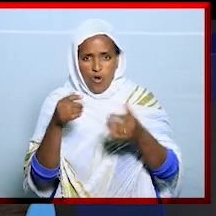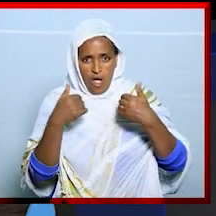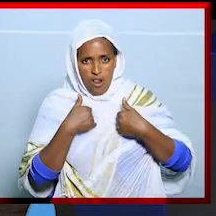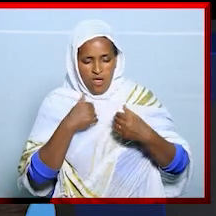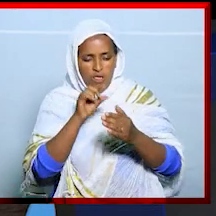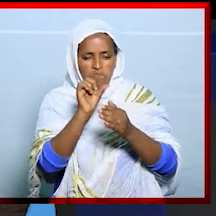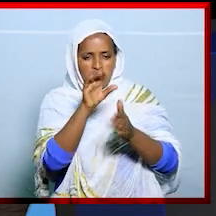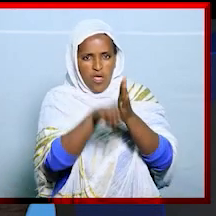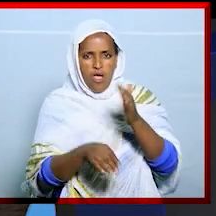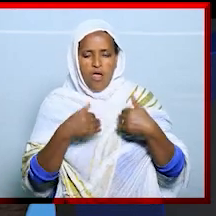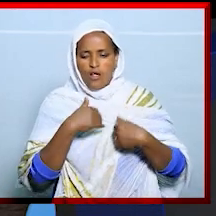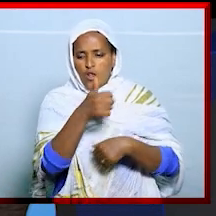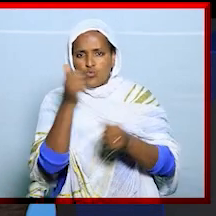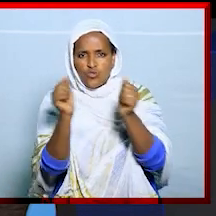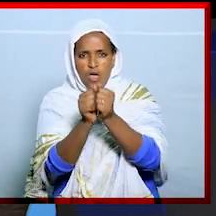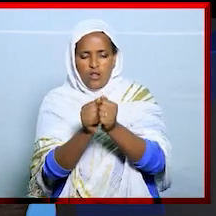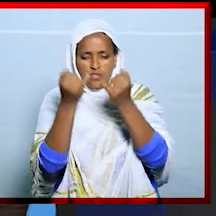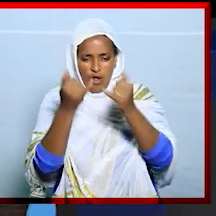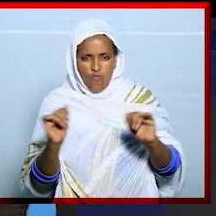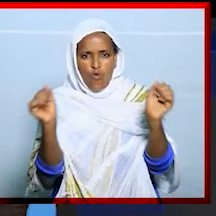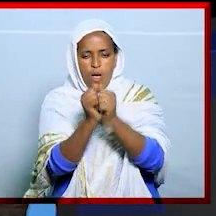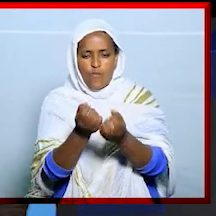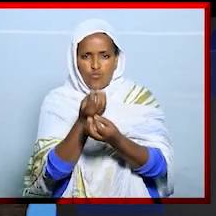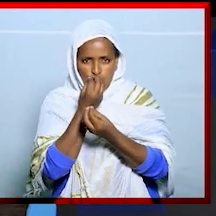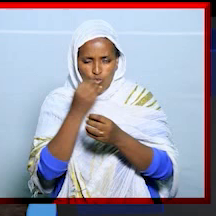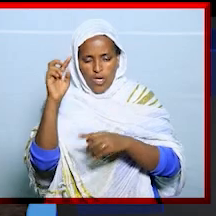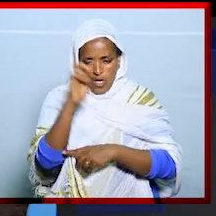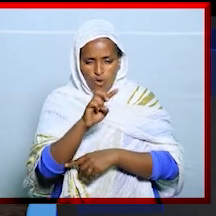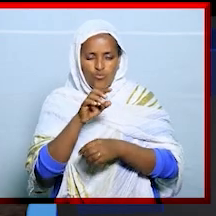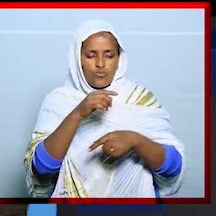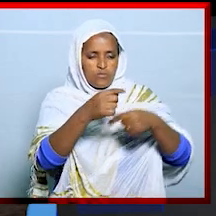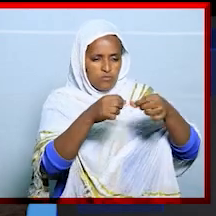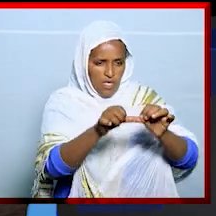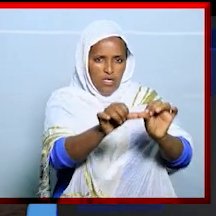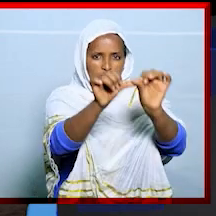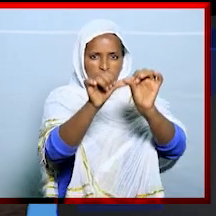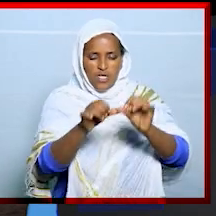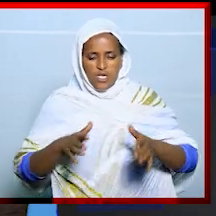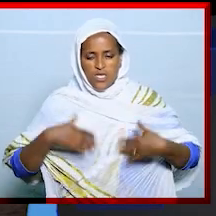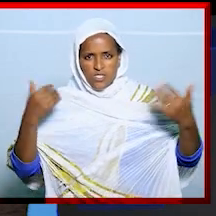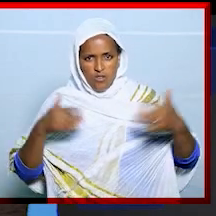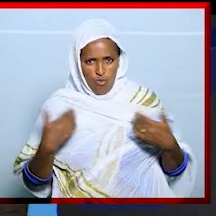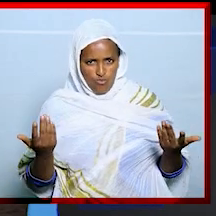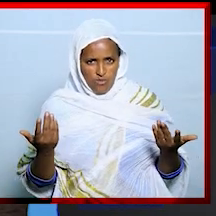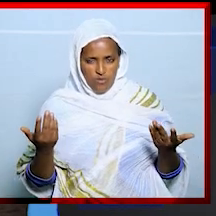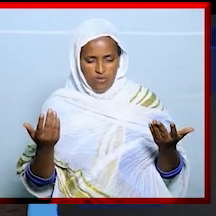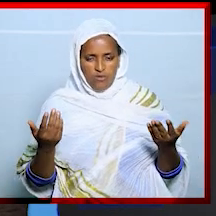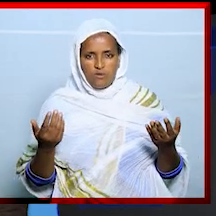እሱ ካለው ያነሰ ካላቸው ከሌሎች ጋር ተካፍሎ አብሮ በልቶ ቀኑን የሚገፋ